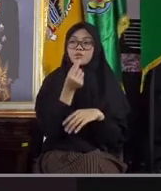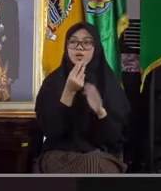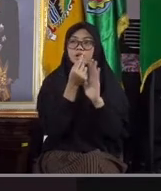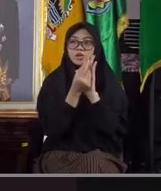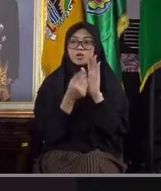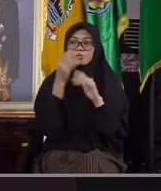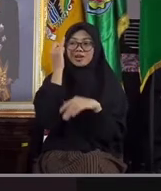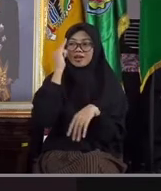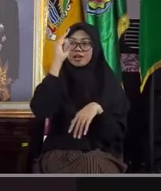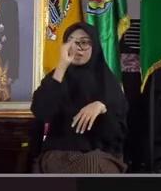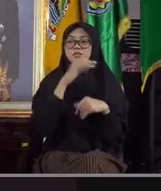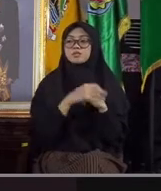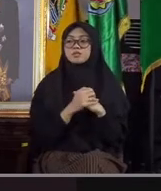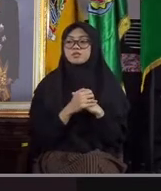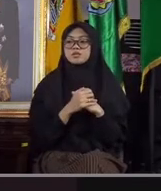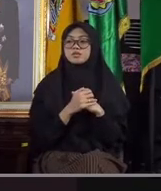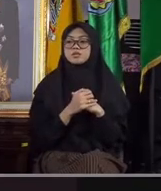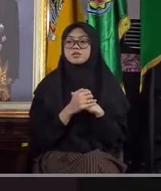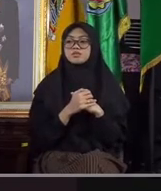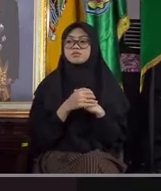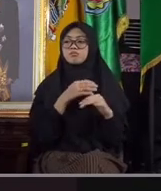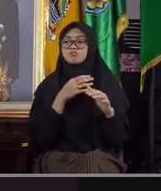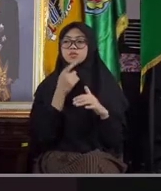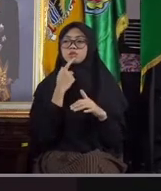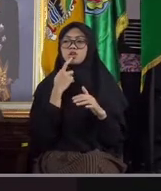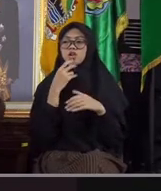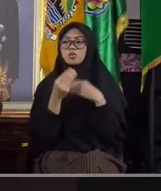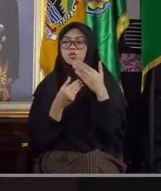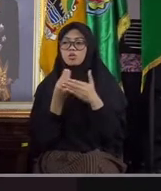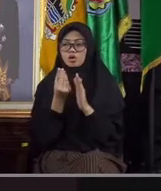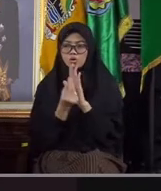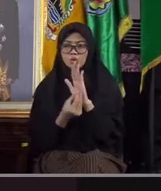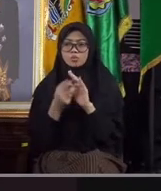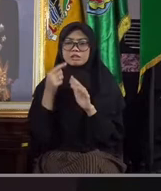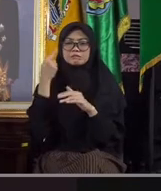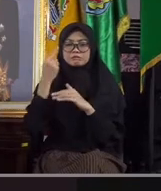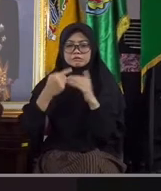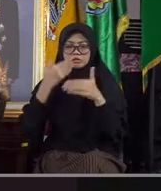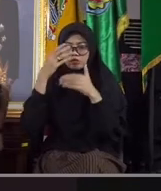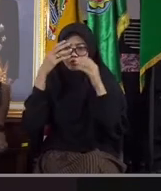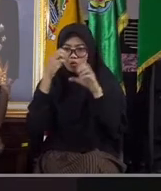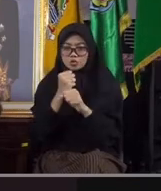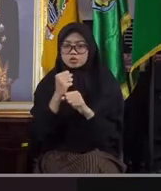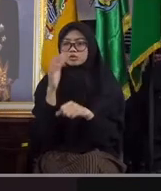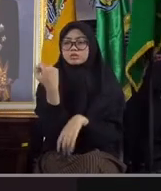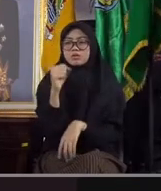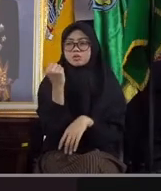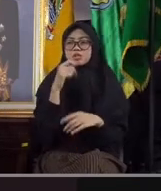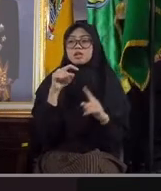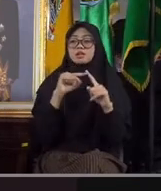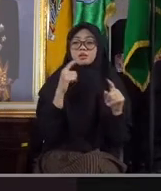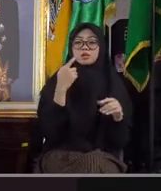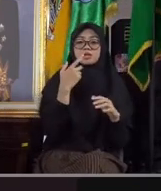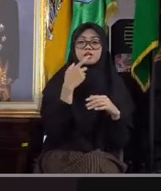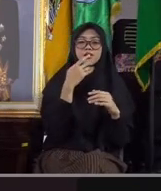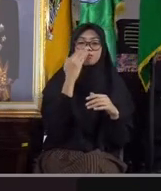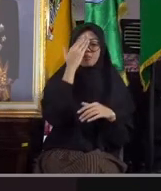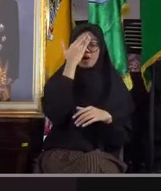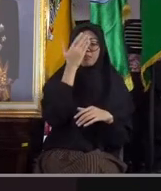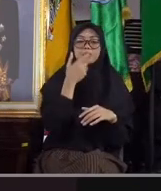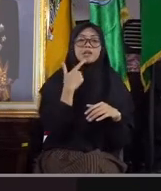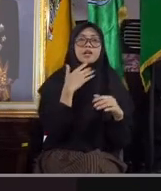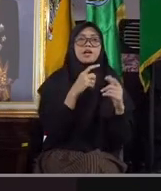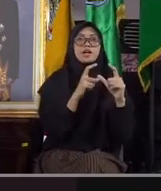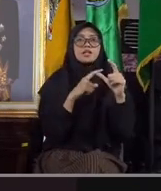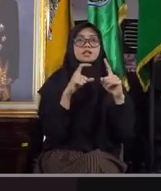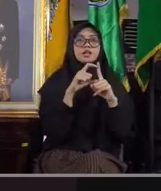akan selamanya abadi. Jadi kita perlu mendayagunakan manusia. Jadi sumber utama kita adalah manusia.